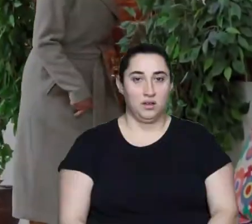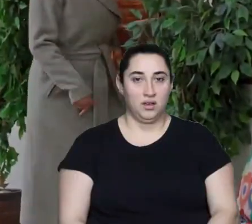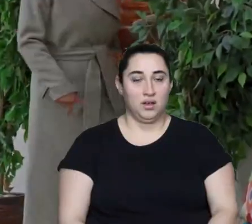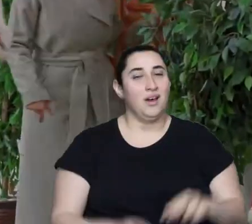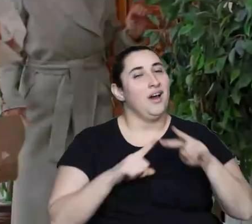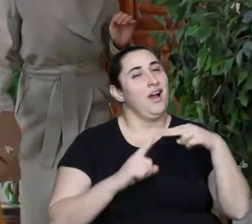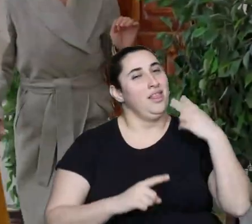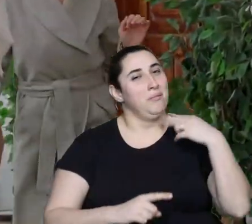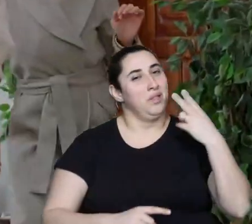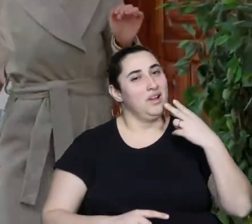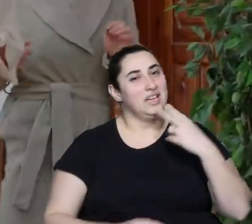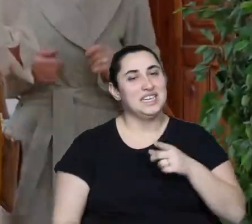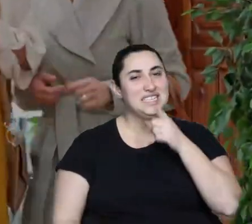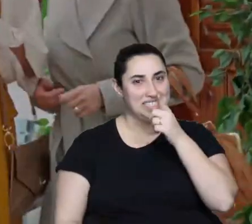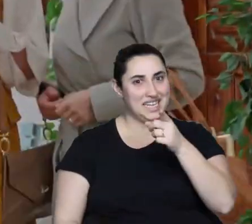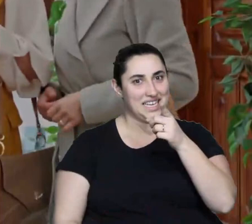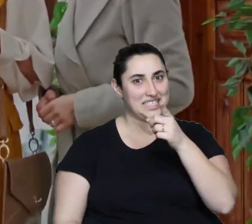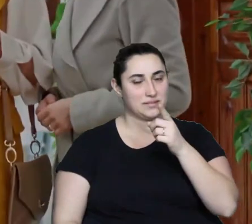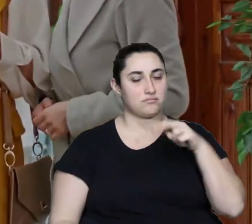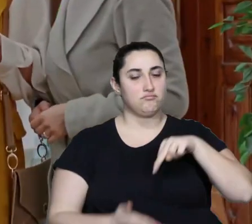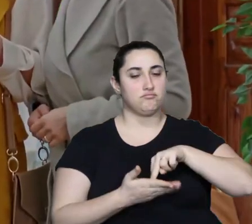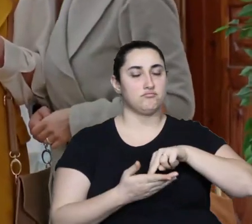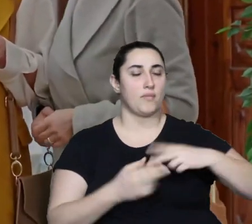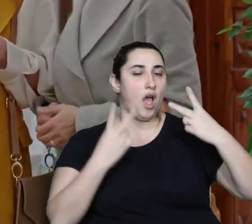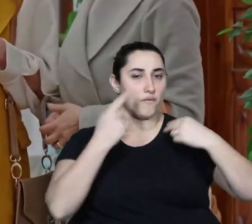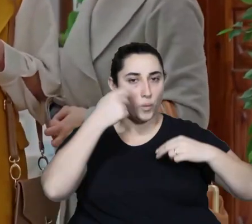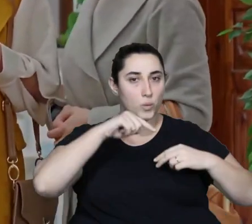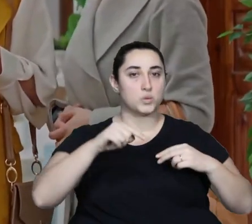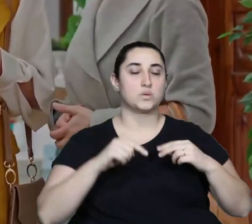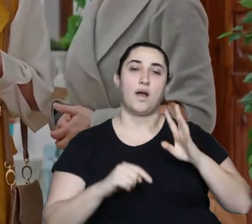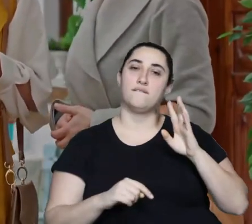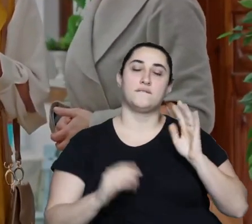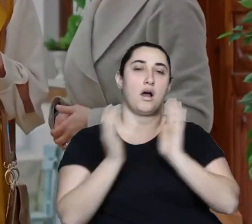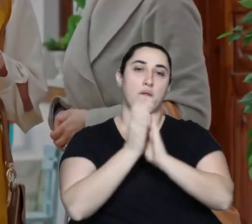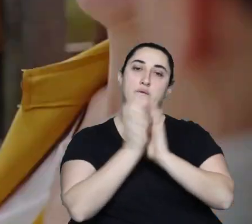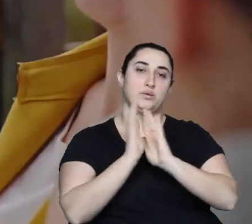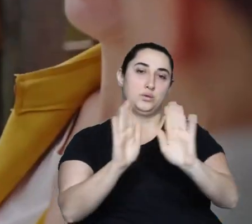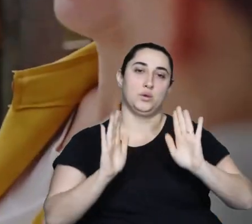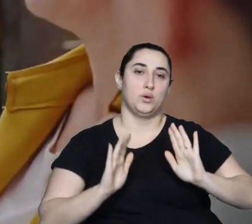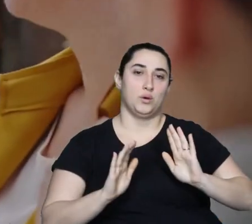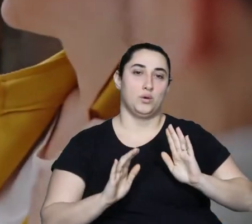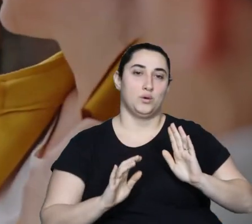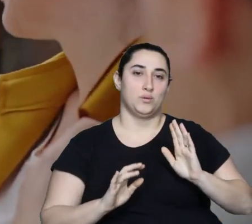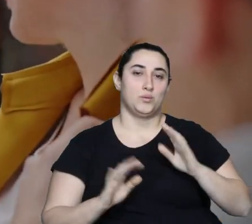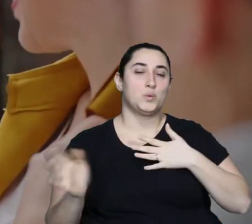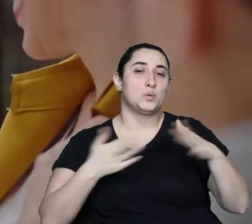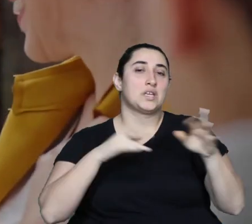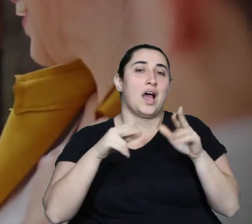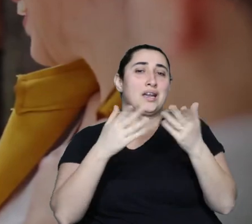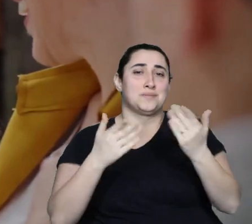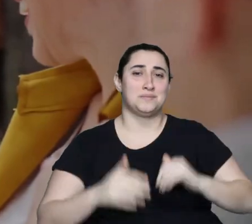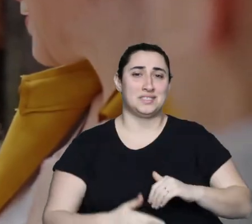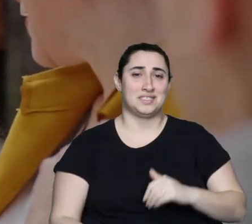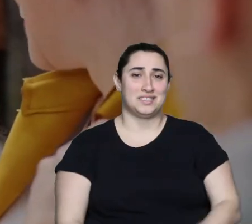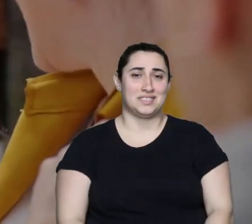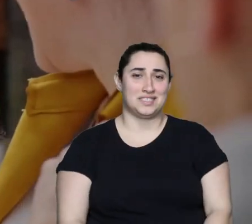Oh. Nalan abla. Seni dik duruşun ve karizmandan dolayı resmen ayakta alkışlıyorum. Adeta bir rüzgar gibi esip